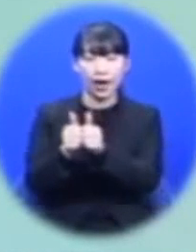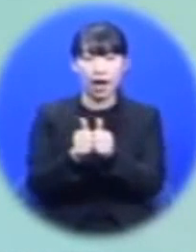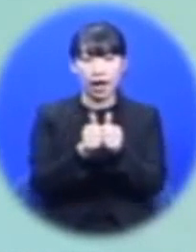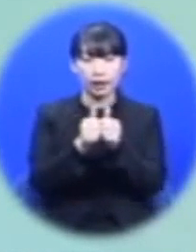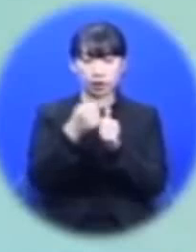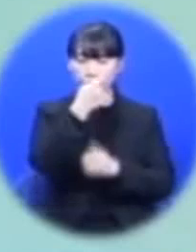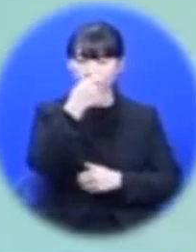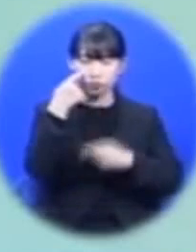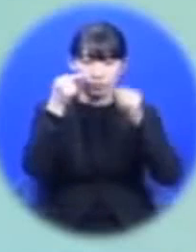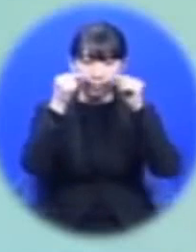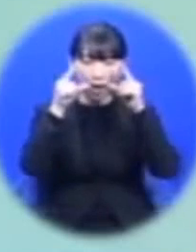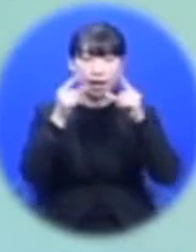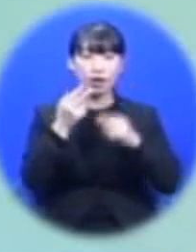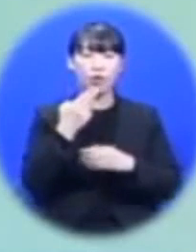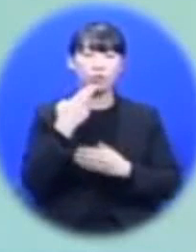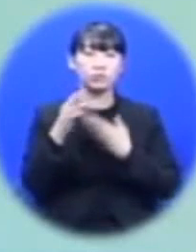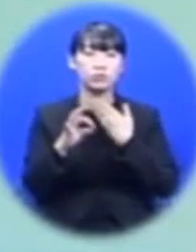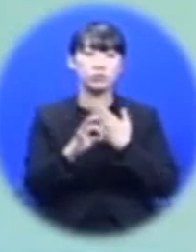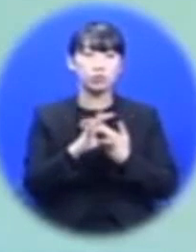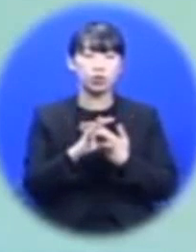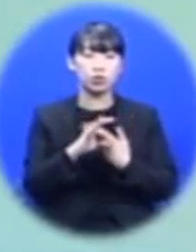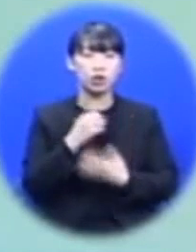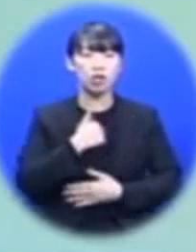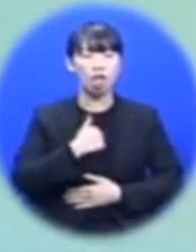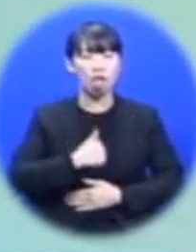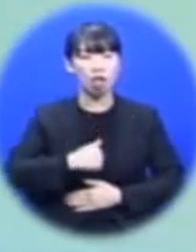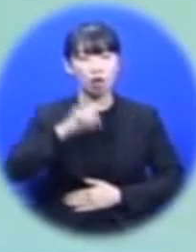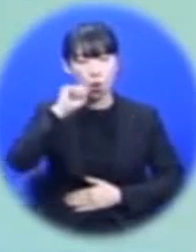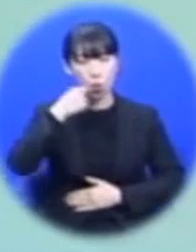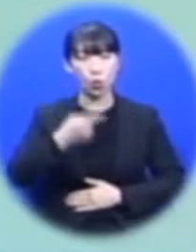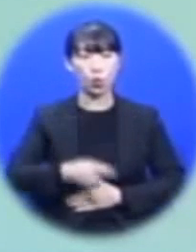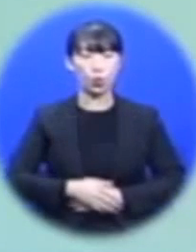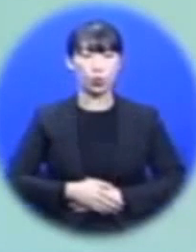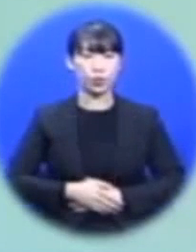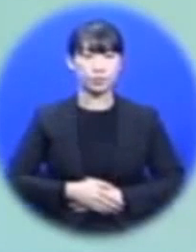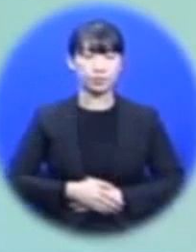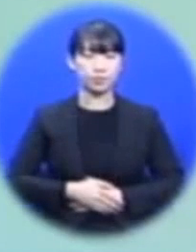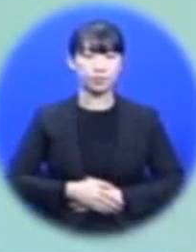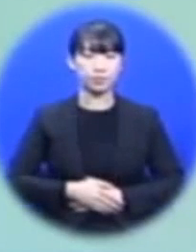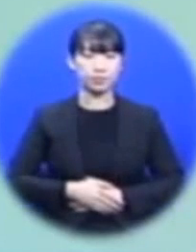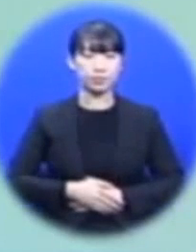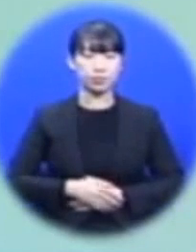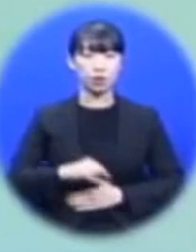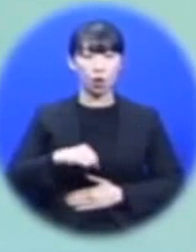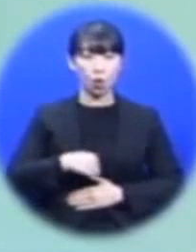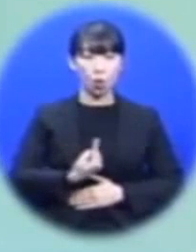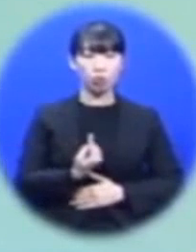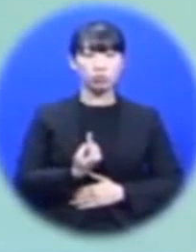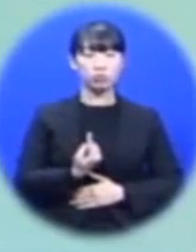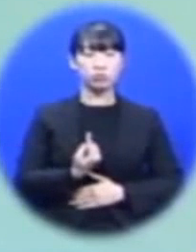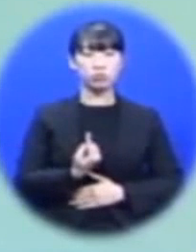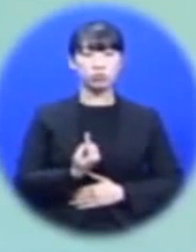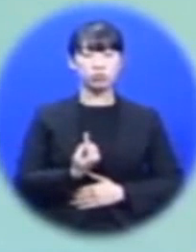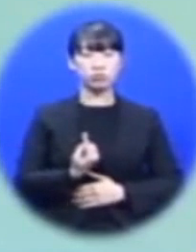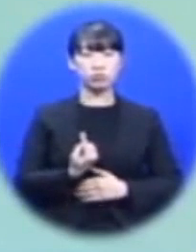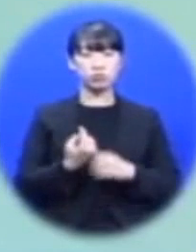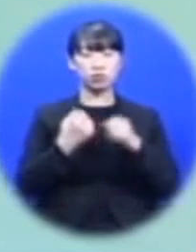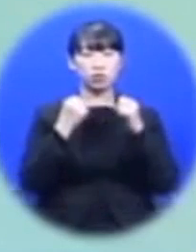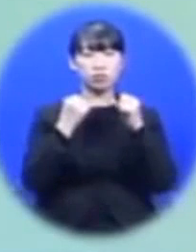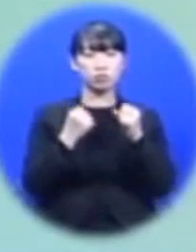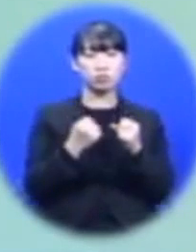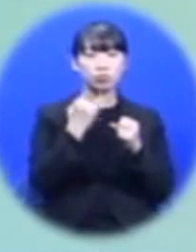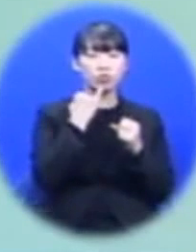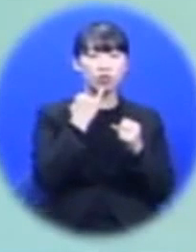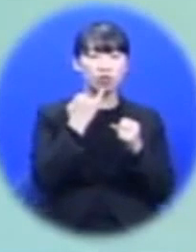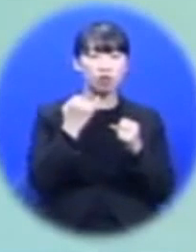않으면 그때는 여러분 어떻게 견디실 거예요 혼자 있는 정도가 아니고 사방에서 나를 그냥 죽이려고